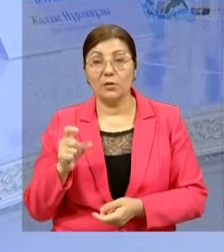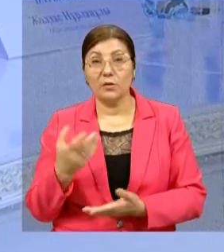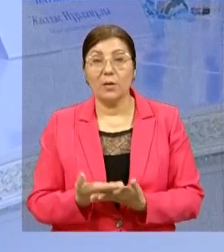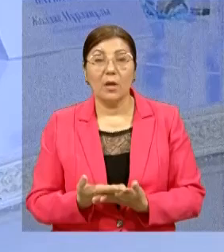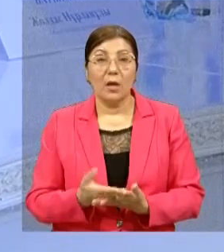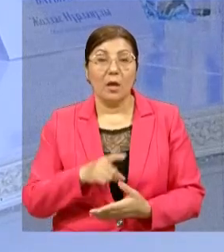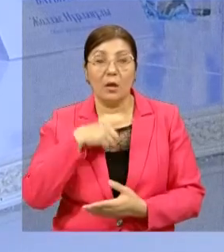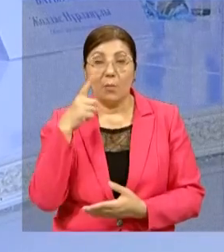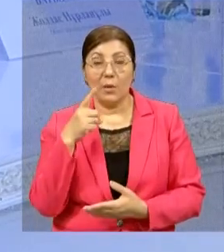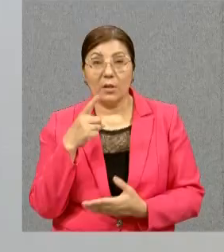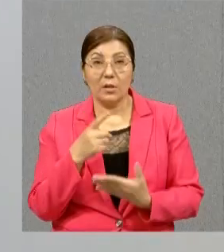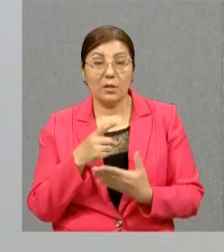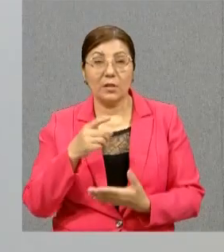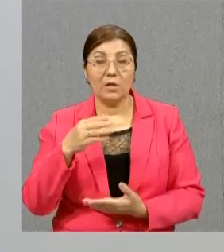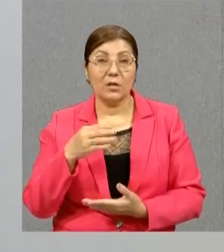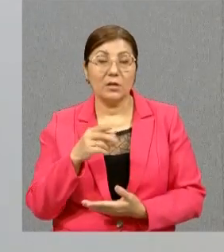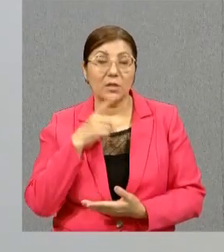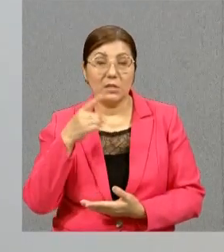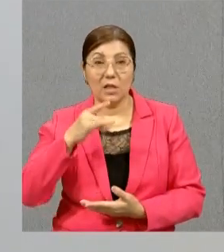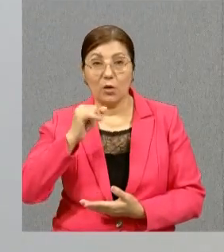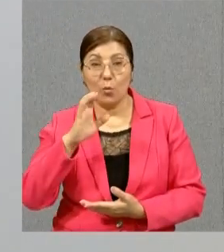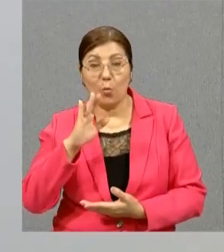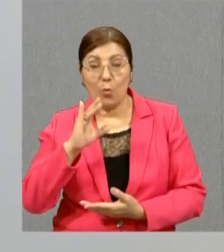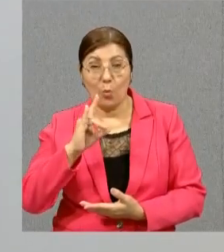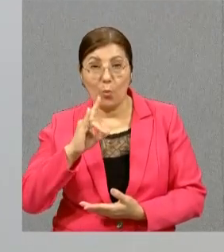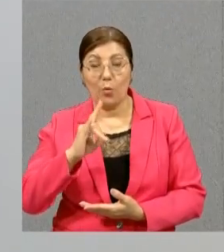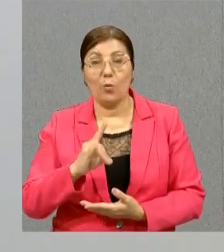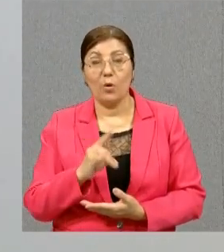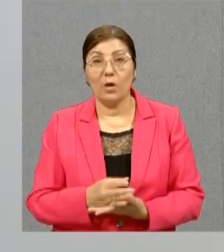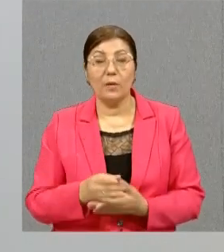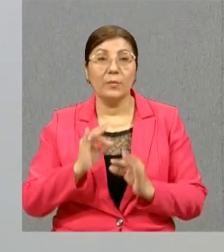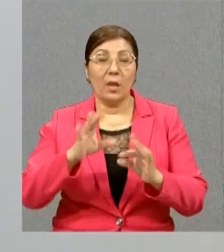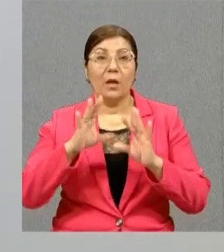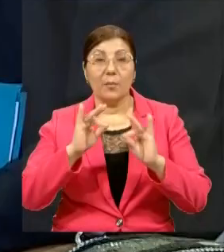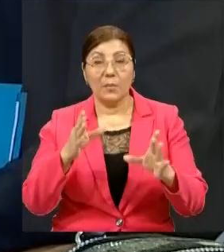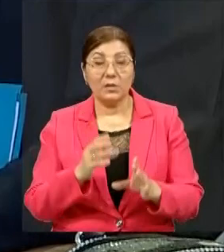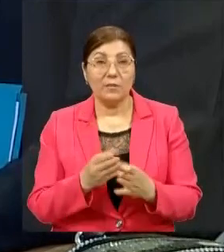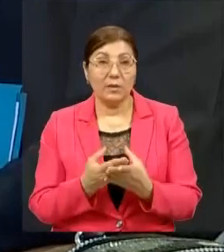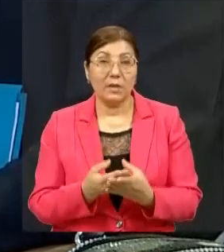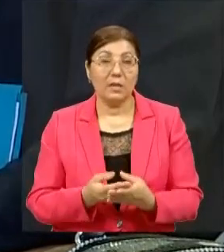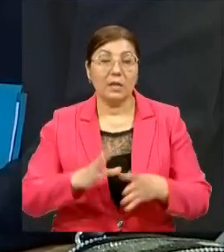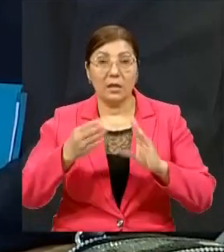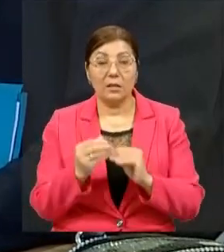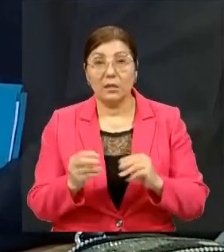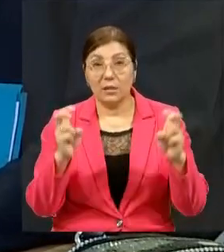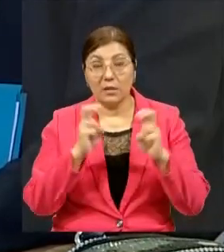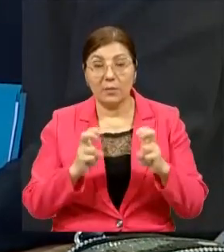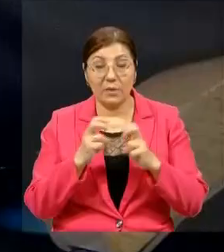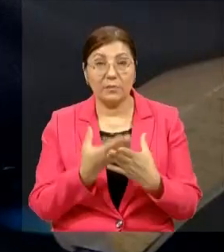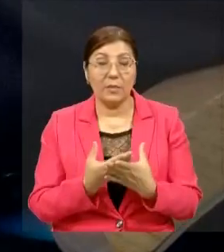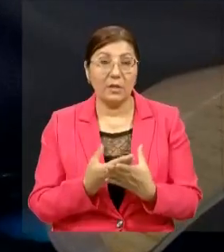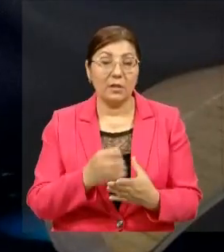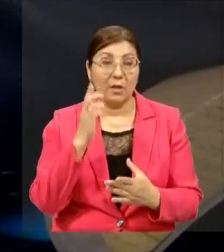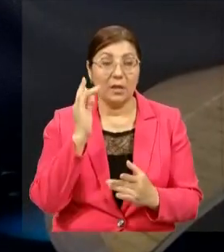совещания молодежное крыло Жастар Рух поделилась результатами проведённого мониторинга общежитий высших учебных заведений как выяснилось в некоторых вузах не